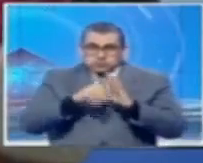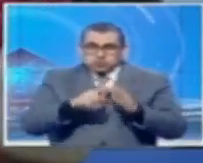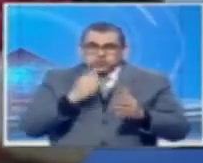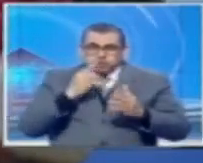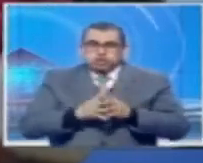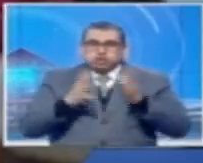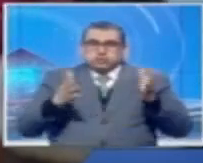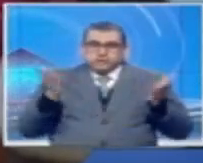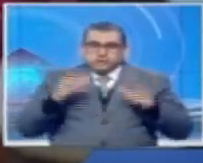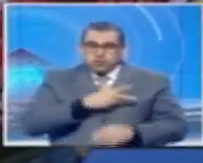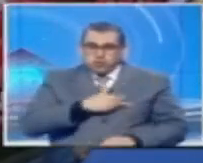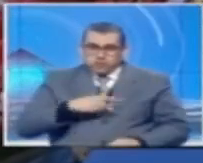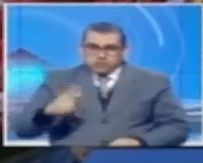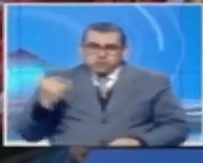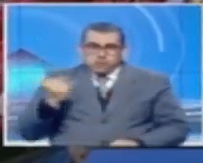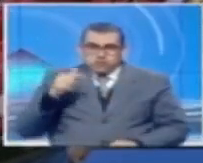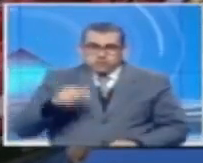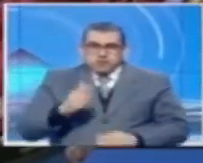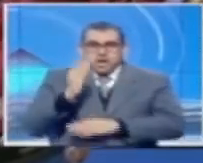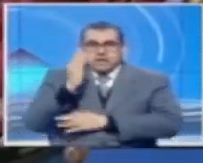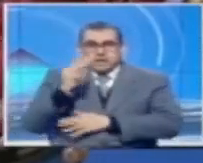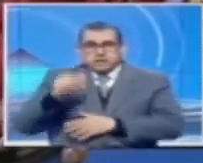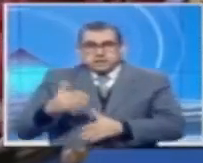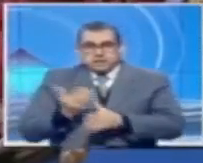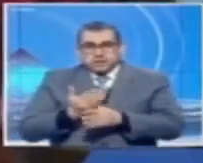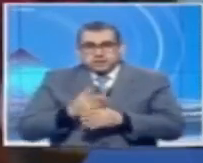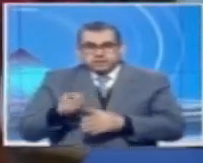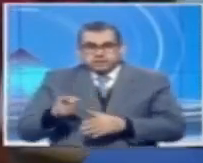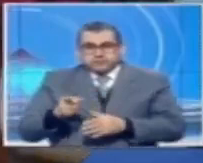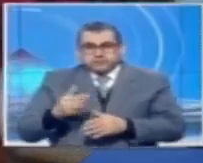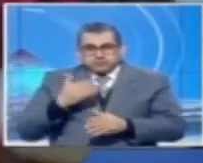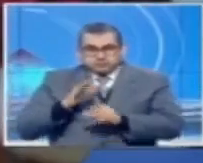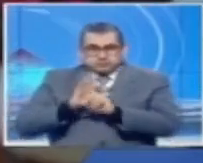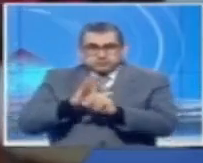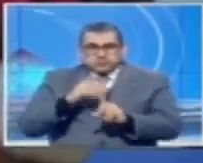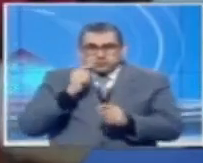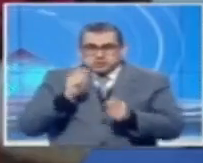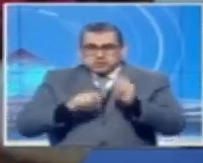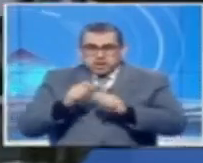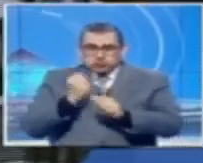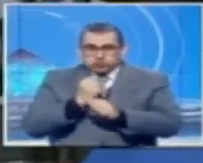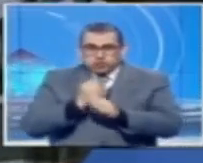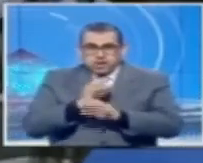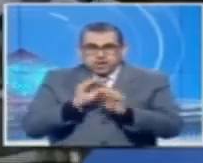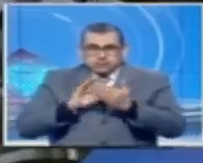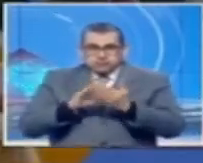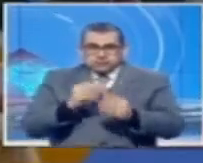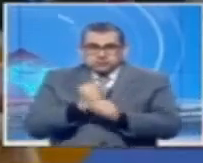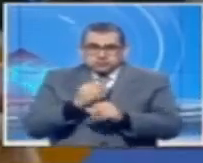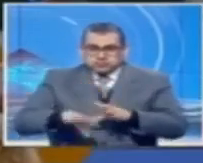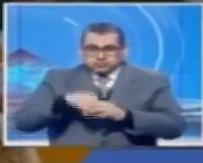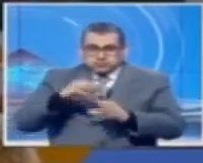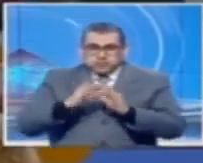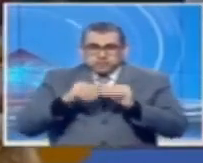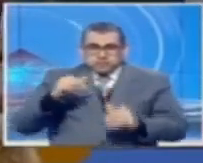جدا من الدوله، وكمان ركيزه اساسيه عشان مساهمه القطاع الصناعي في الناتج المحلي،